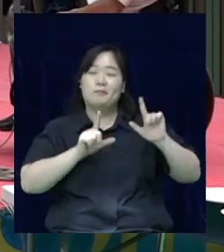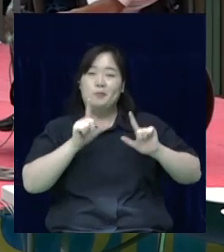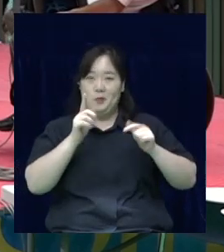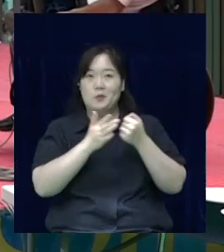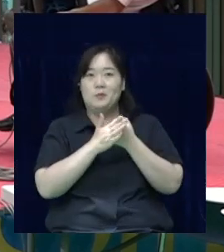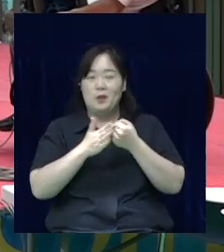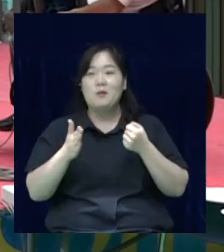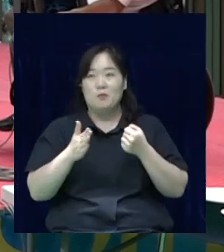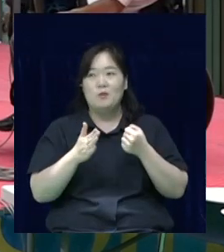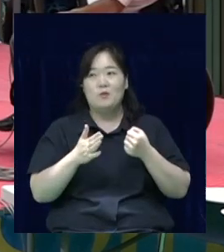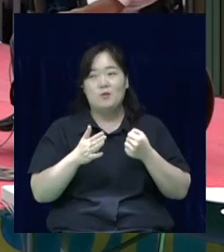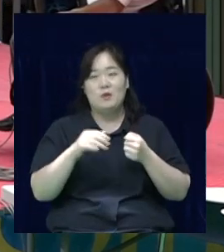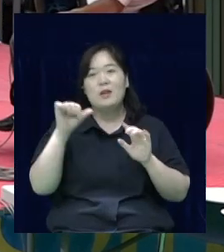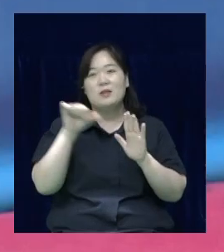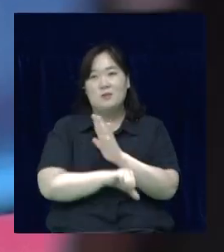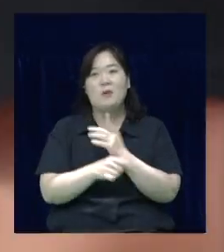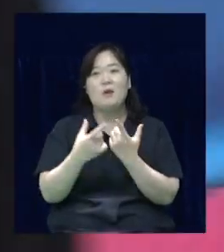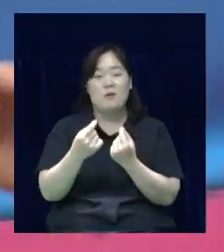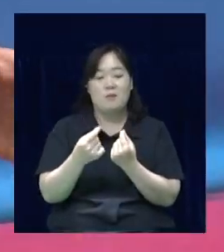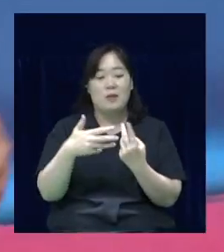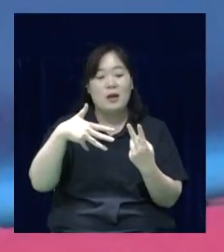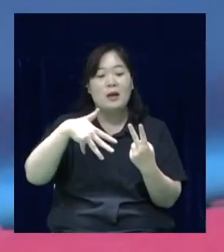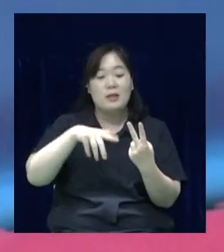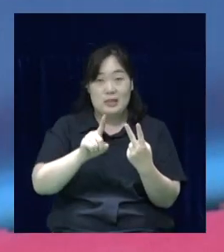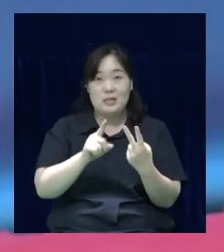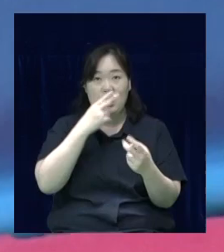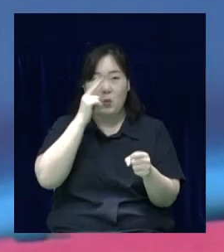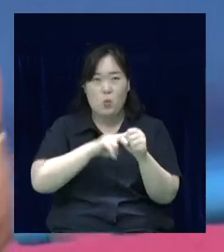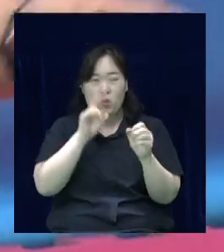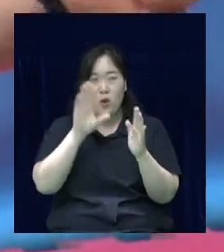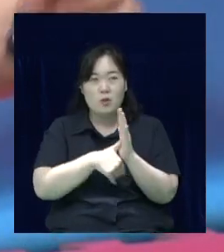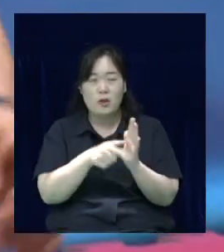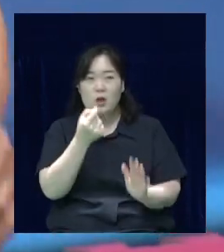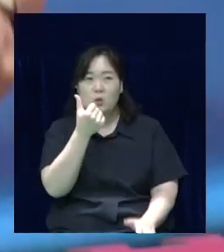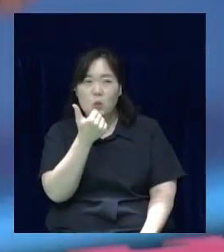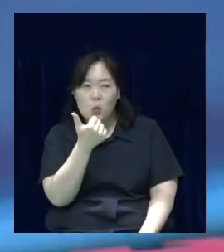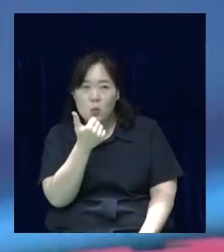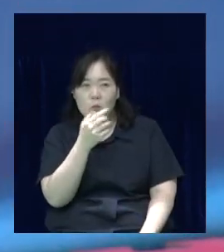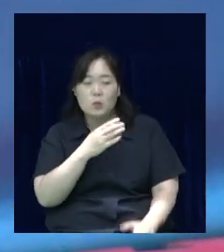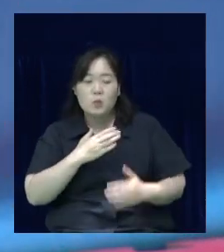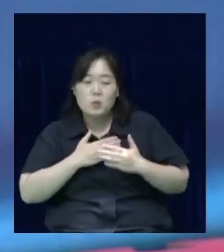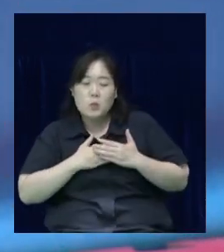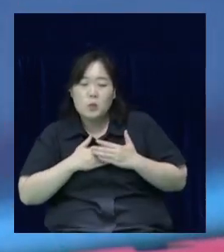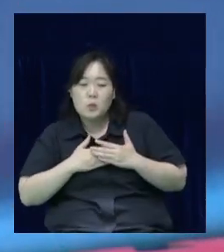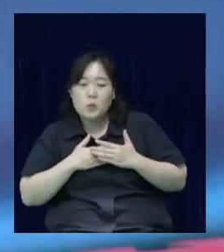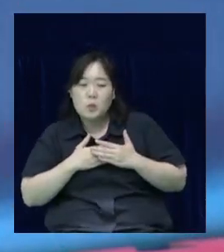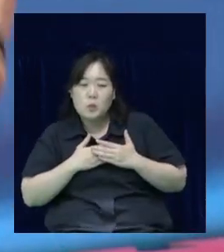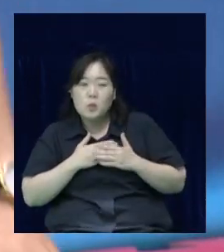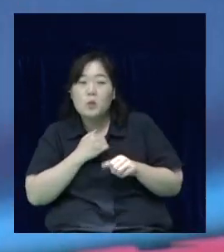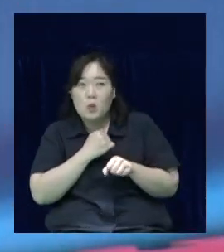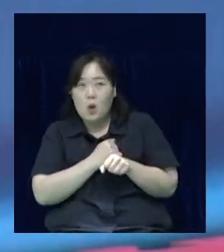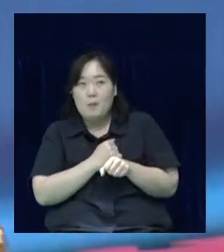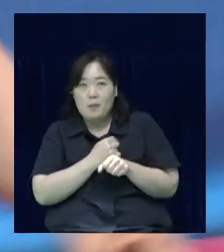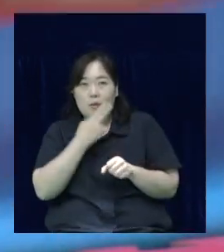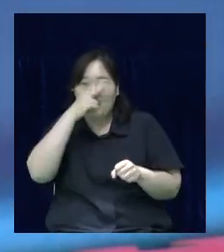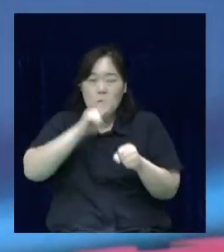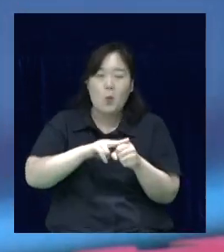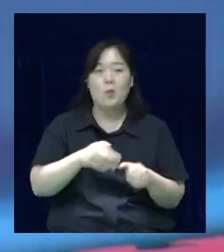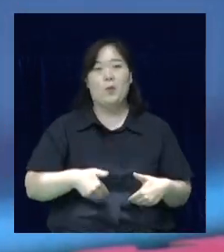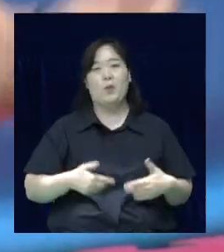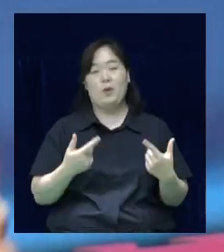그 다음 2차 시도 때는 그 부분을 분명히 좀 경각심을 갖고서 예. 해야 될 필요가 있겠습니다. 예. 지금 이제 그